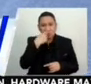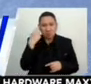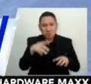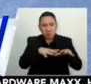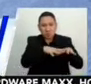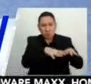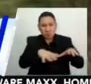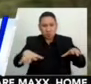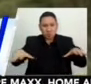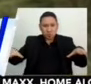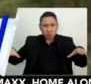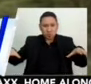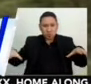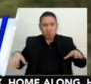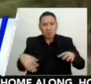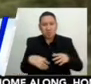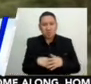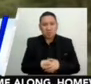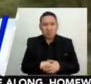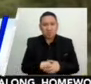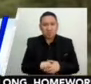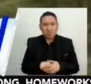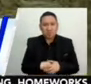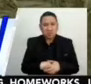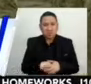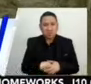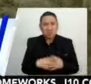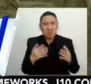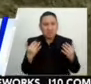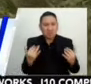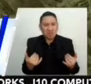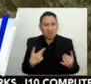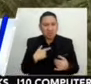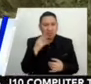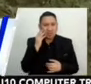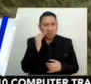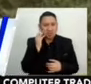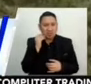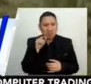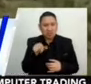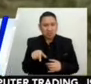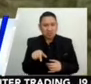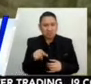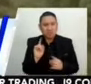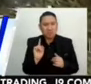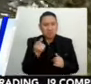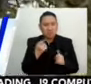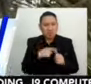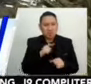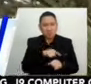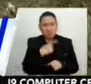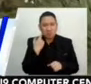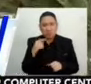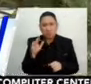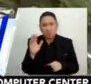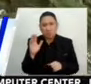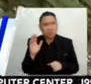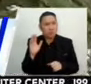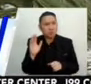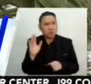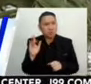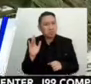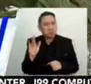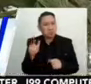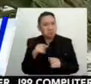ng ibang magsasaka ngayon lang daw ito naranasan nila adelisa sa 25 taon ng pagsasaka ang 10,000